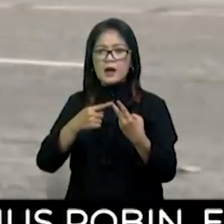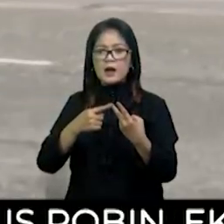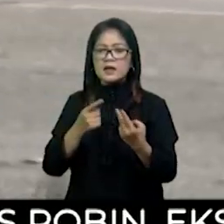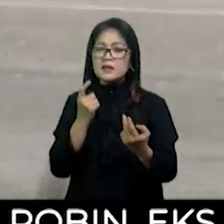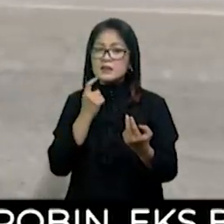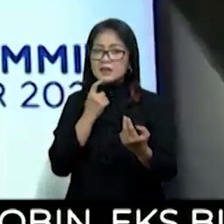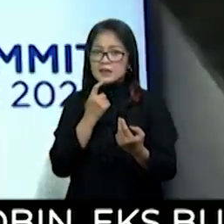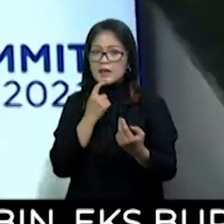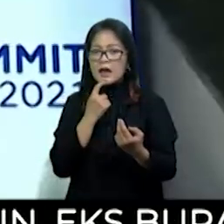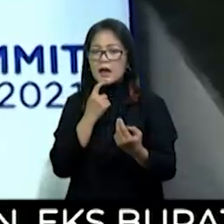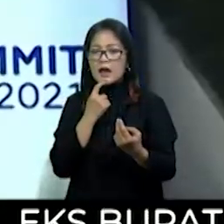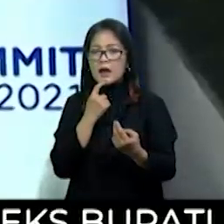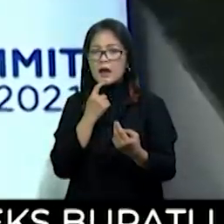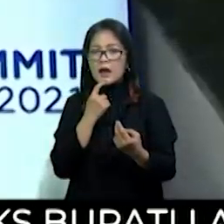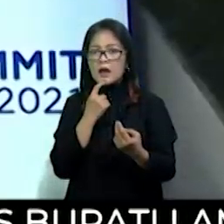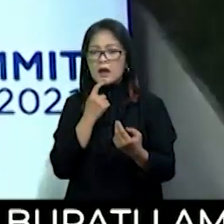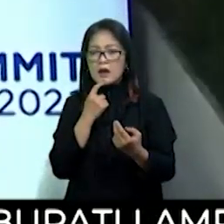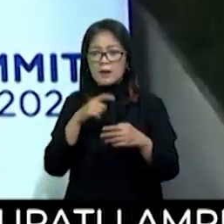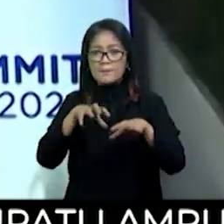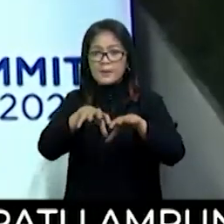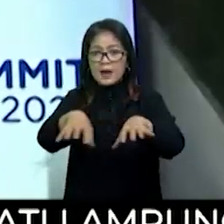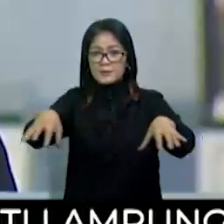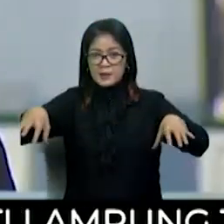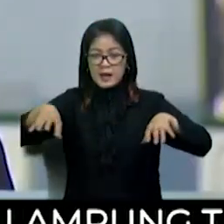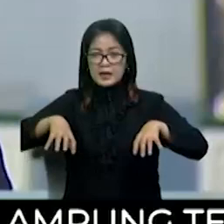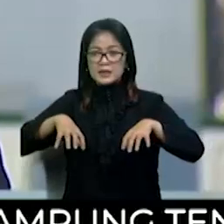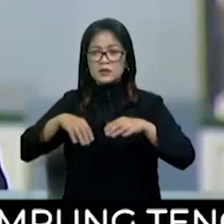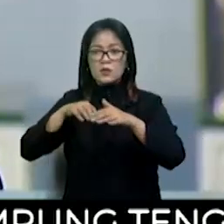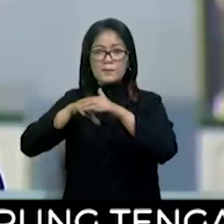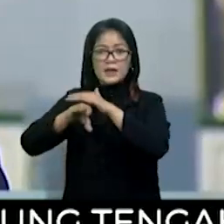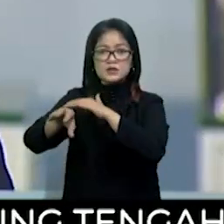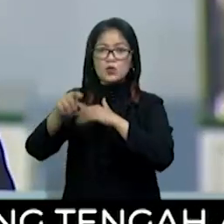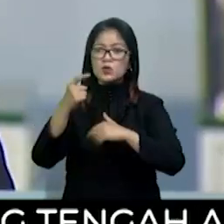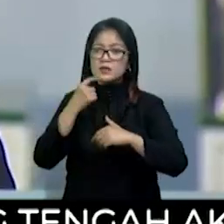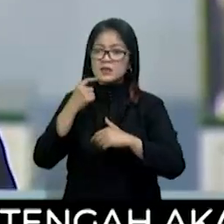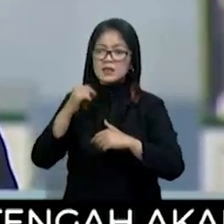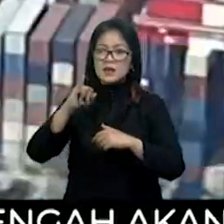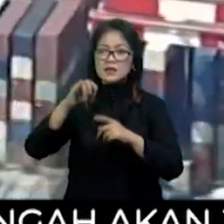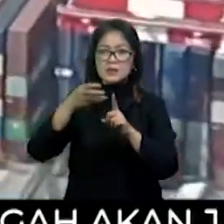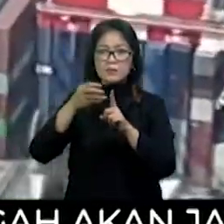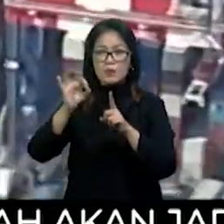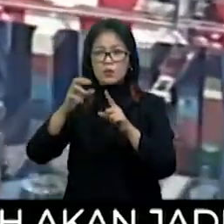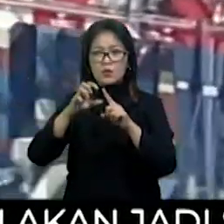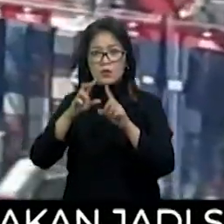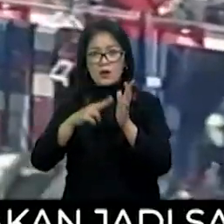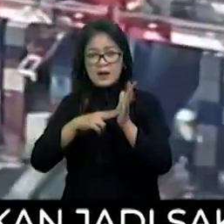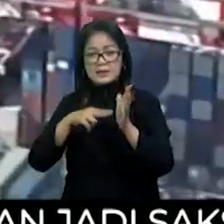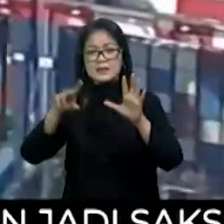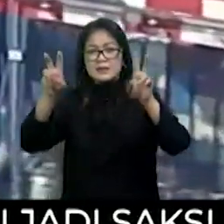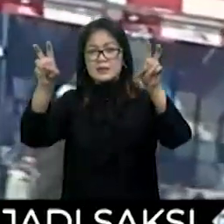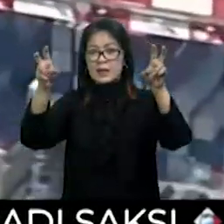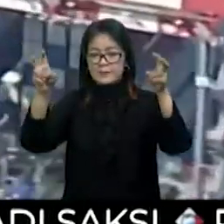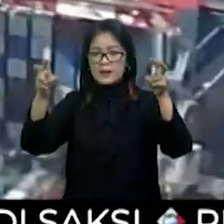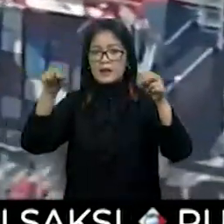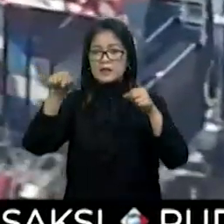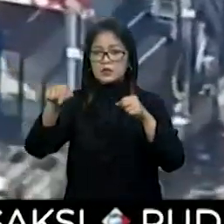pasok Global disini Presiden Joko by dan memimpin para rencara terkait untuk bersama-sama memecahkan isu pasokan Global ini